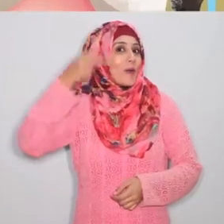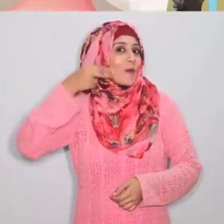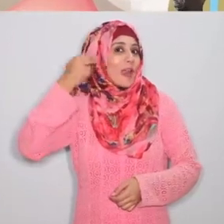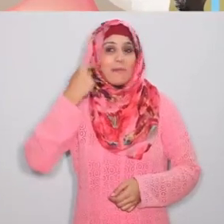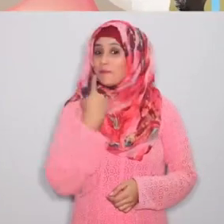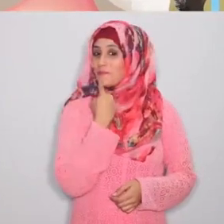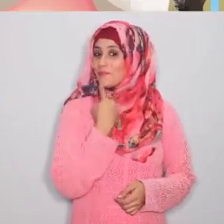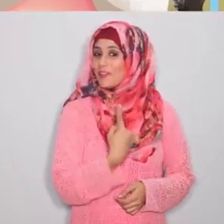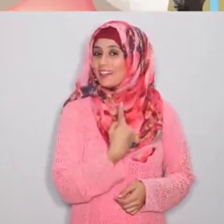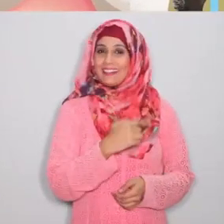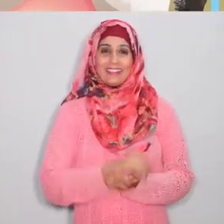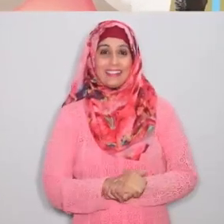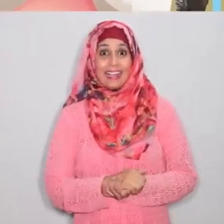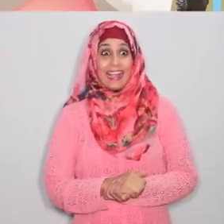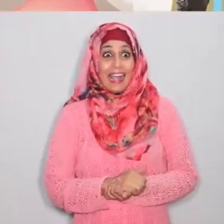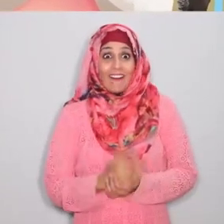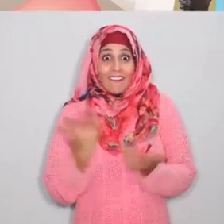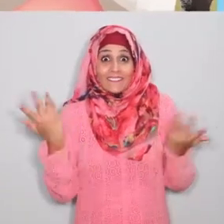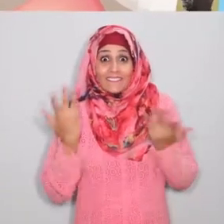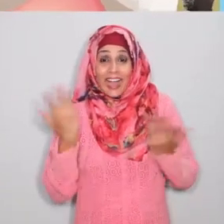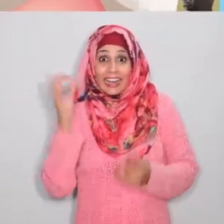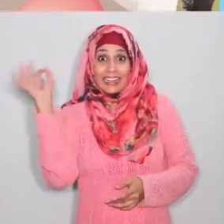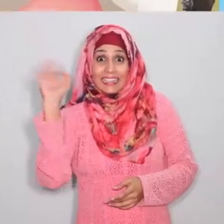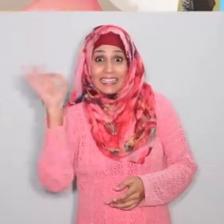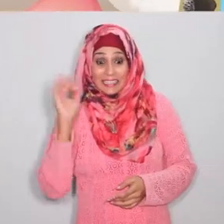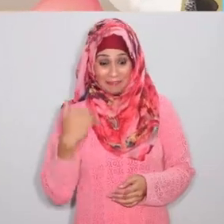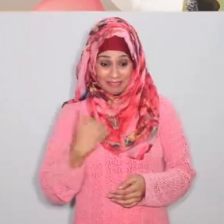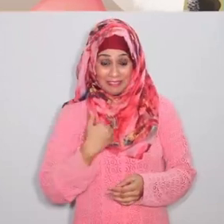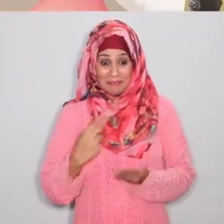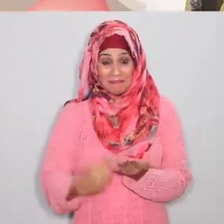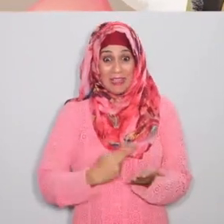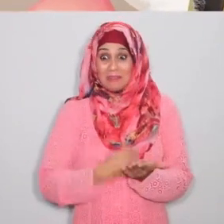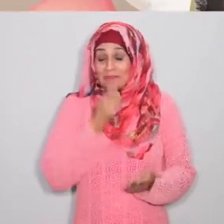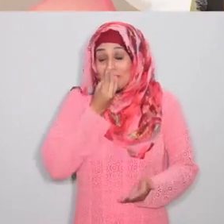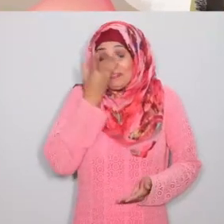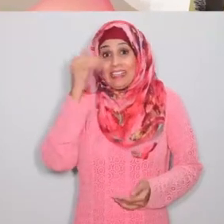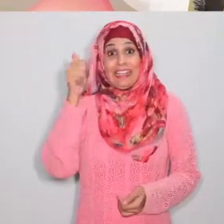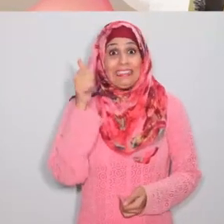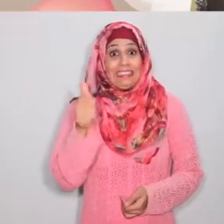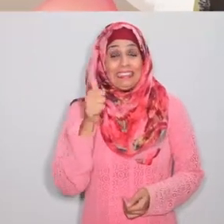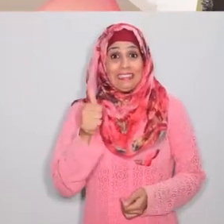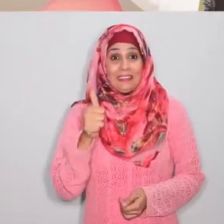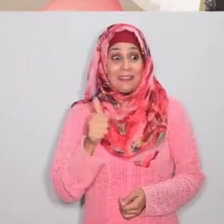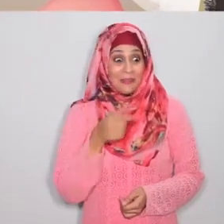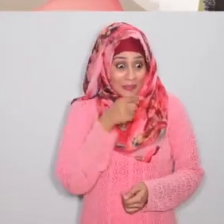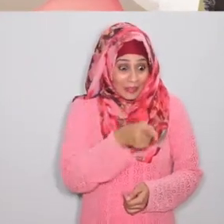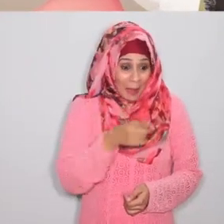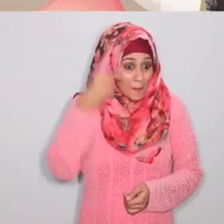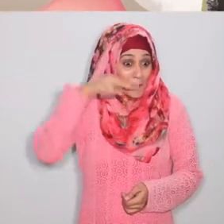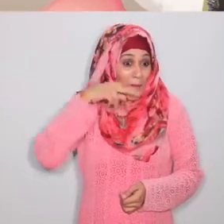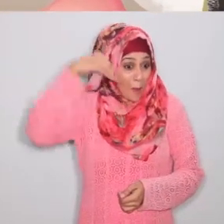कहा। अरे वाह, इस मक्खन की तो बहुत अच्छी खुशबू आ रही है, और नोनी तुम्हें